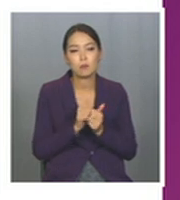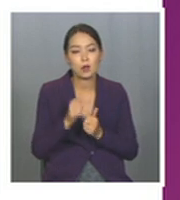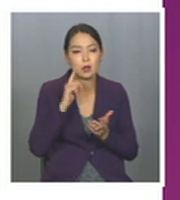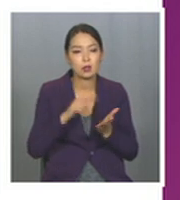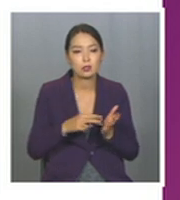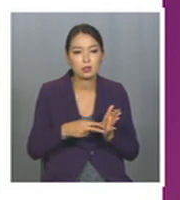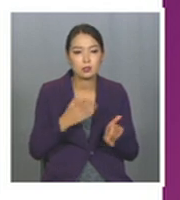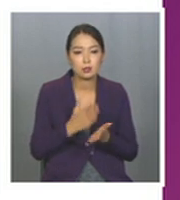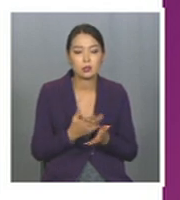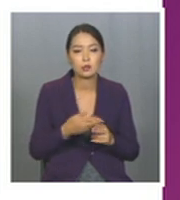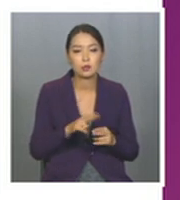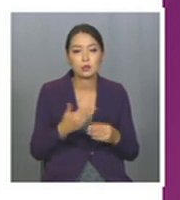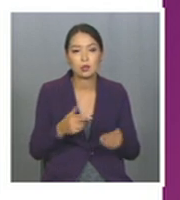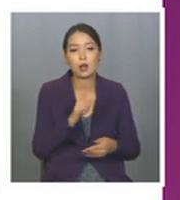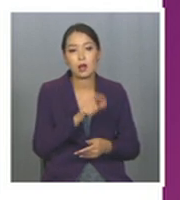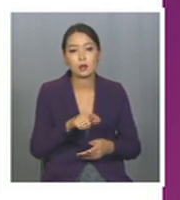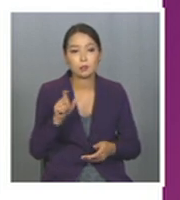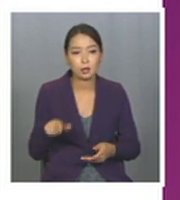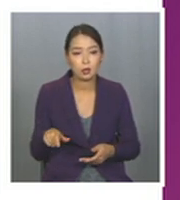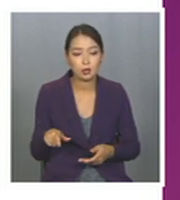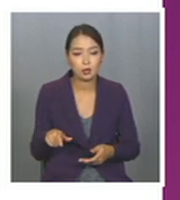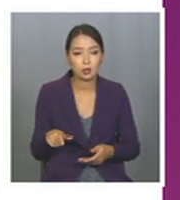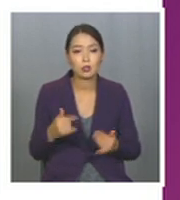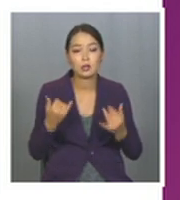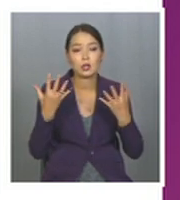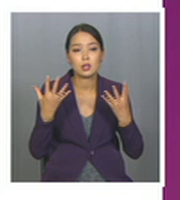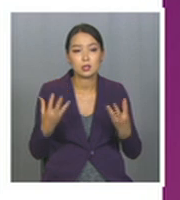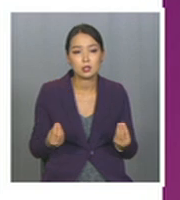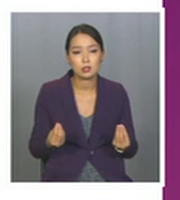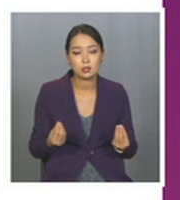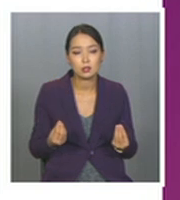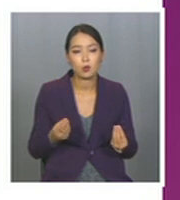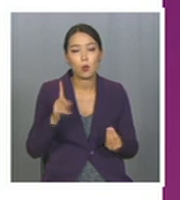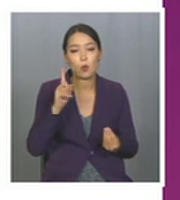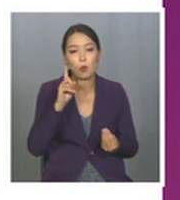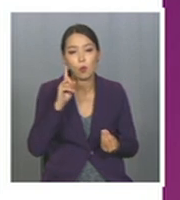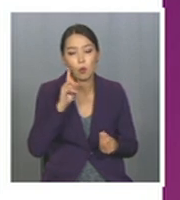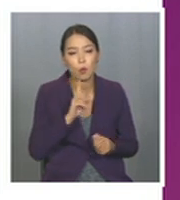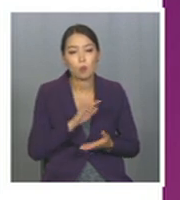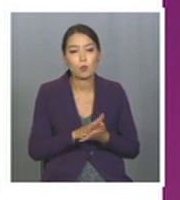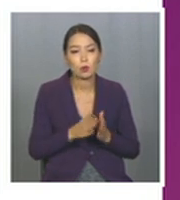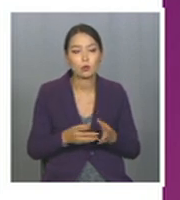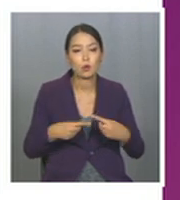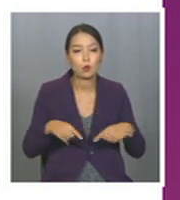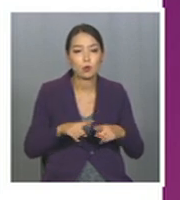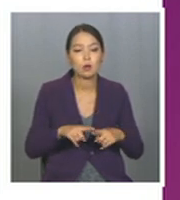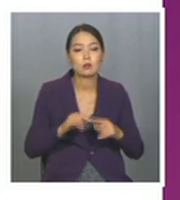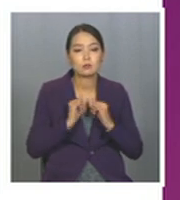Осылайша адамзат бұрынғы кездегі қолайсыз ортаны да меңгеруге